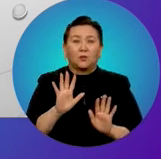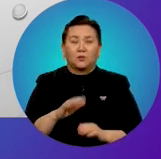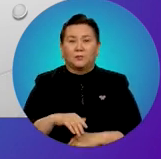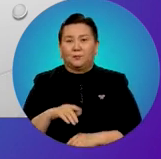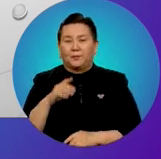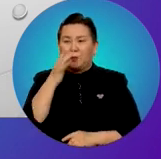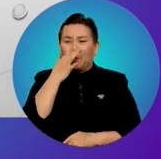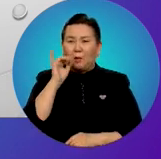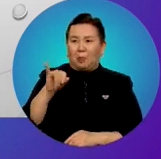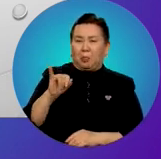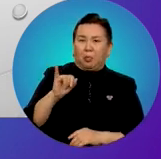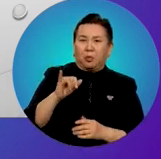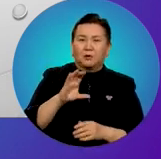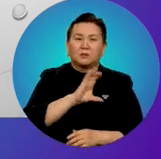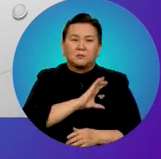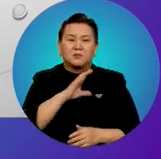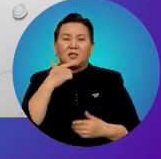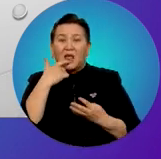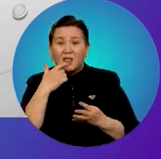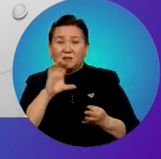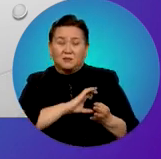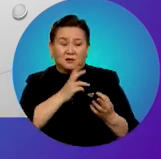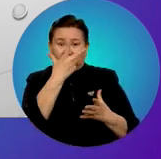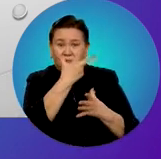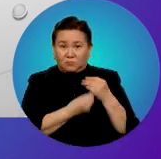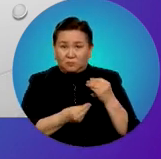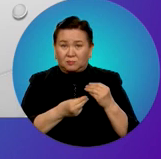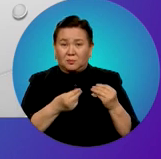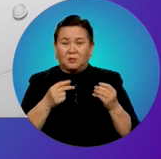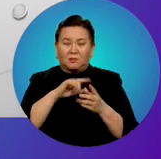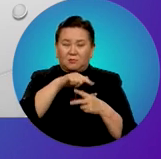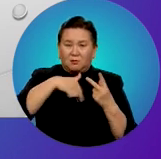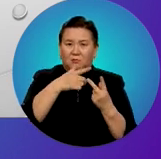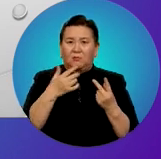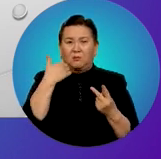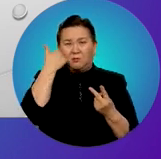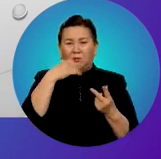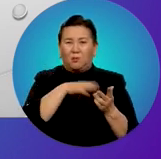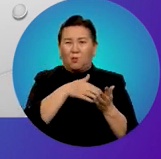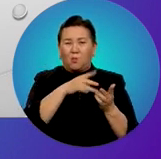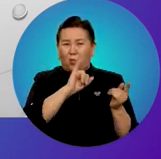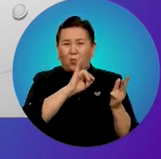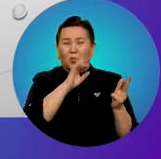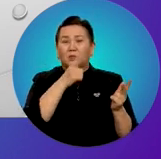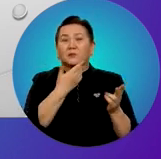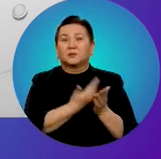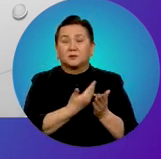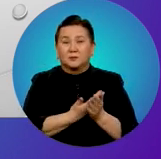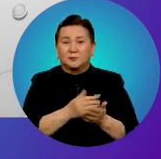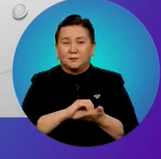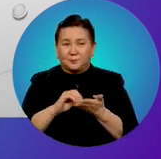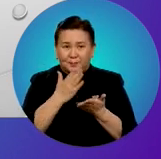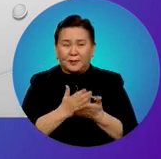нь бие хэл сэтгэл гурвын нүгэл нэг дор хурсан хамгийн бузаргуулаа юмны өндэс юм гэдгийг төдөөгөө эсэнээс авсан